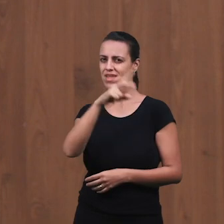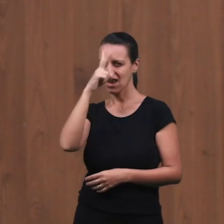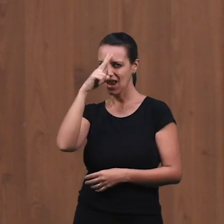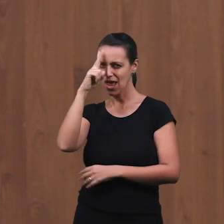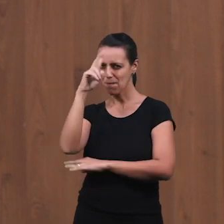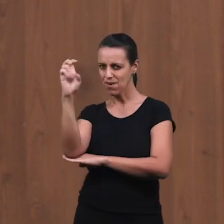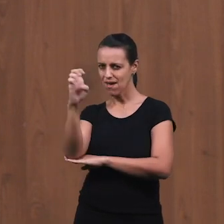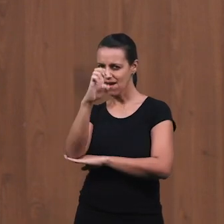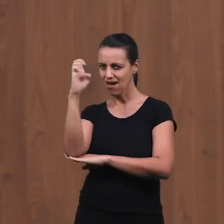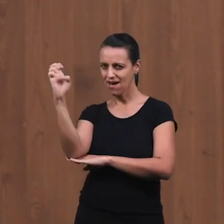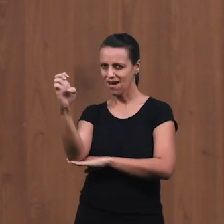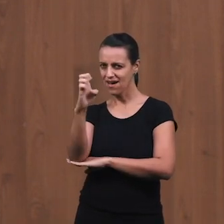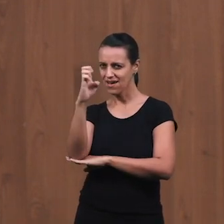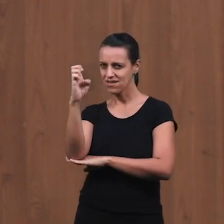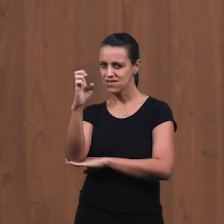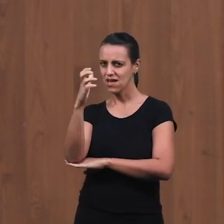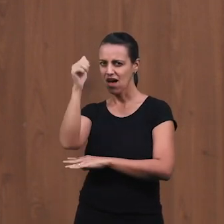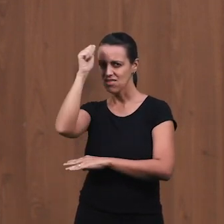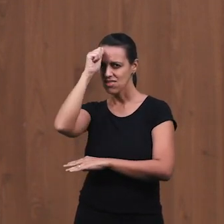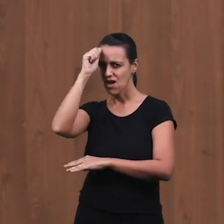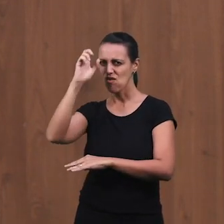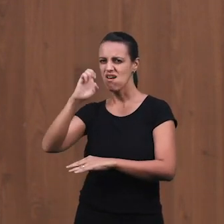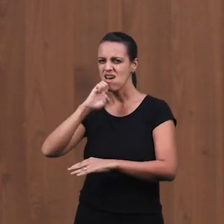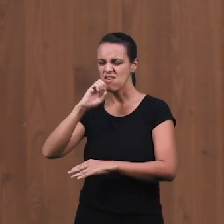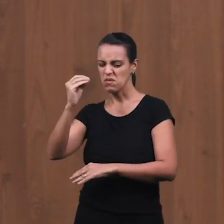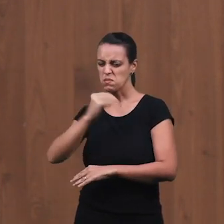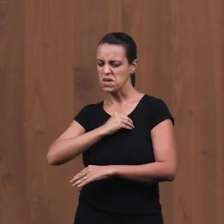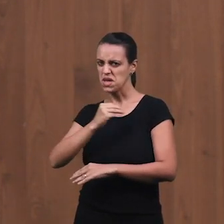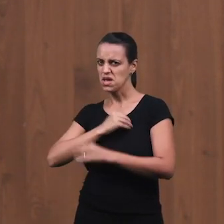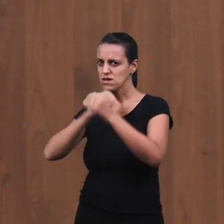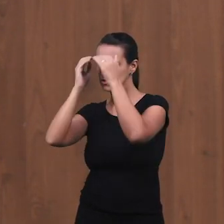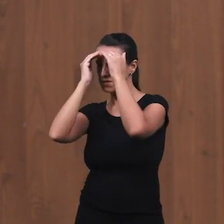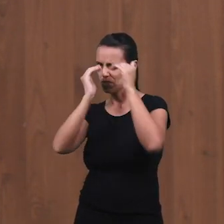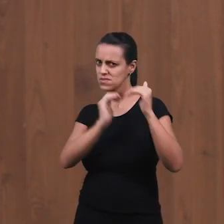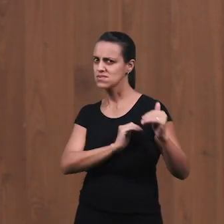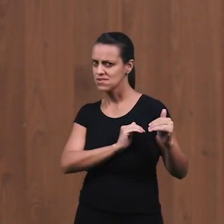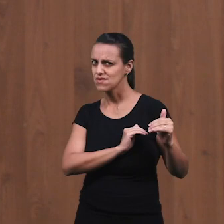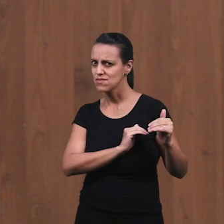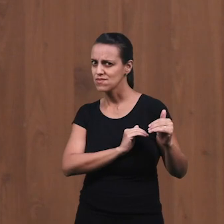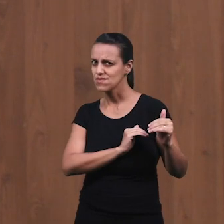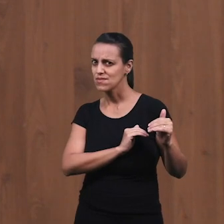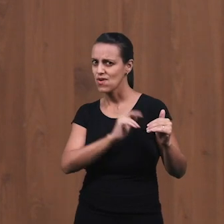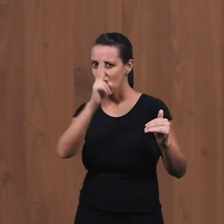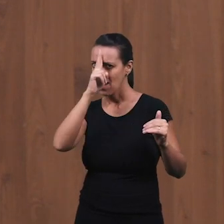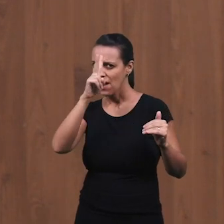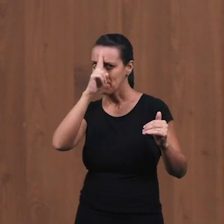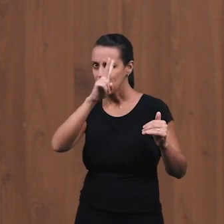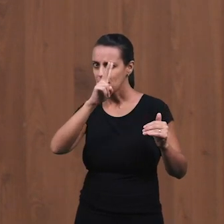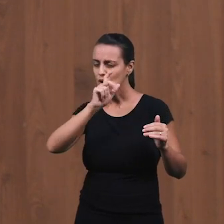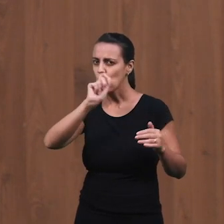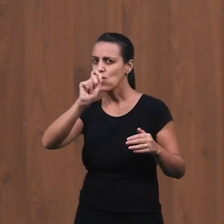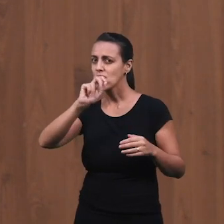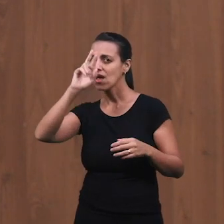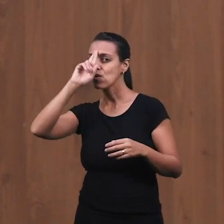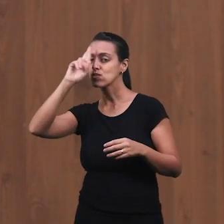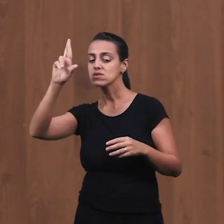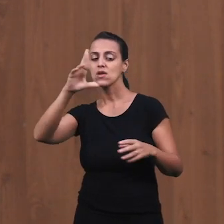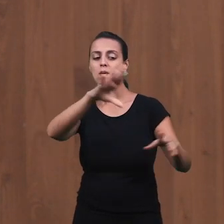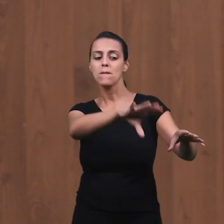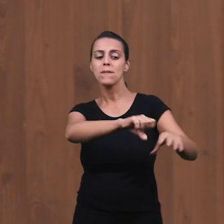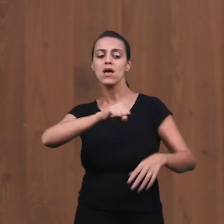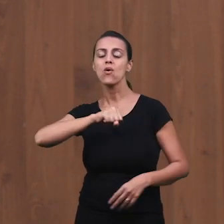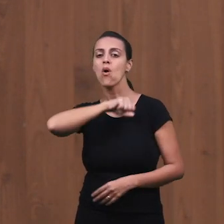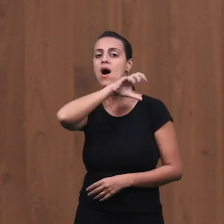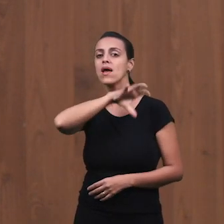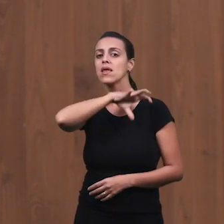rappelez qu'en Éden, quand Adam et Ève ont péché, ont désobéi la parole du Seigneur, le Seigneur a sacrifié